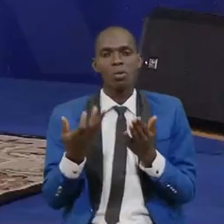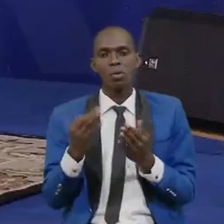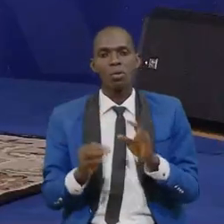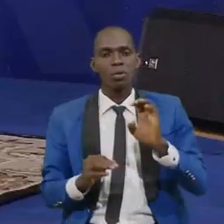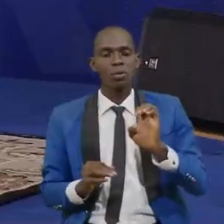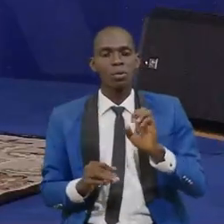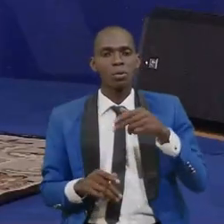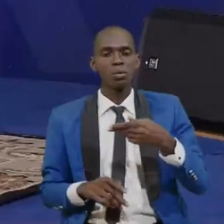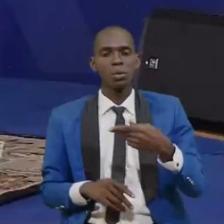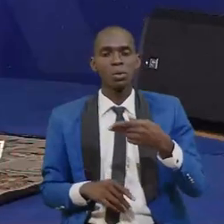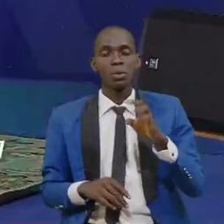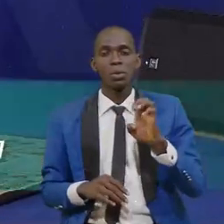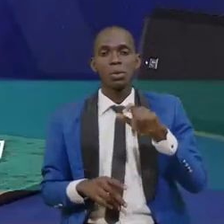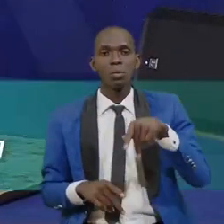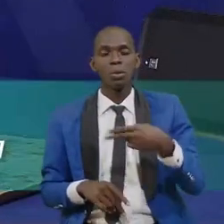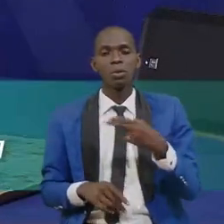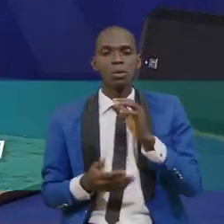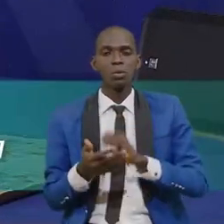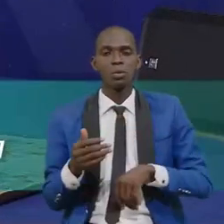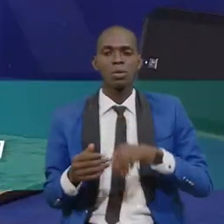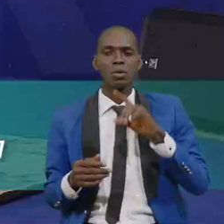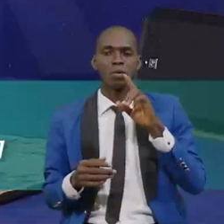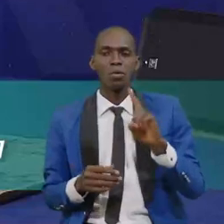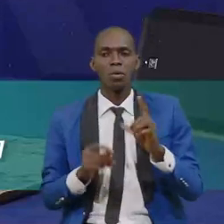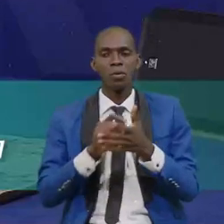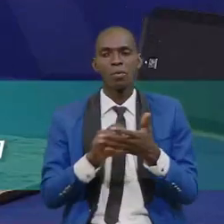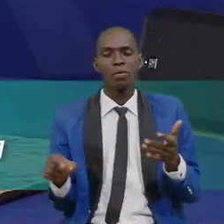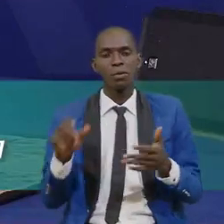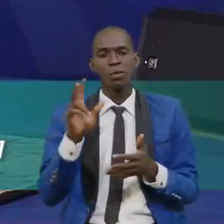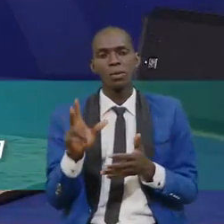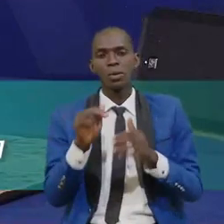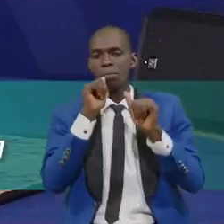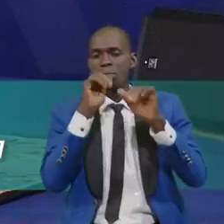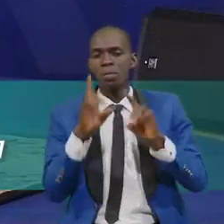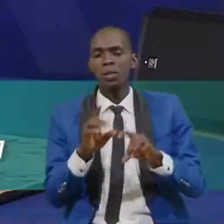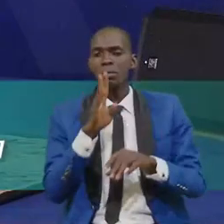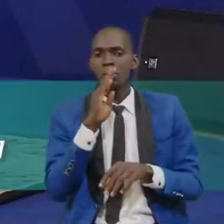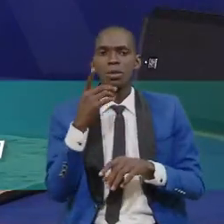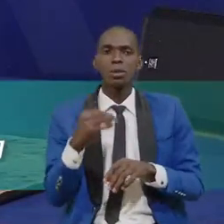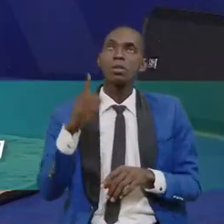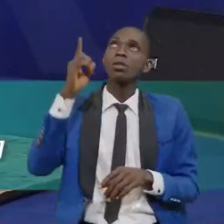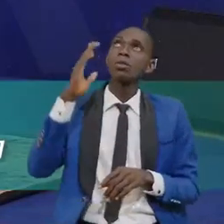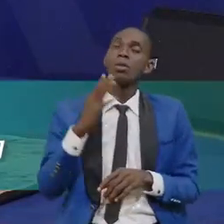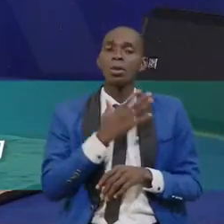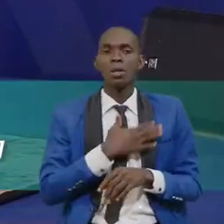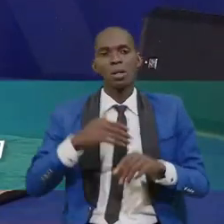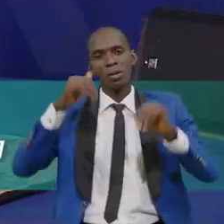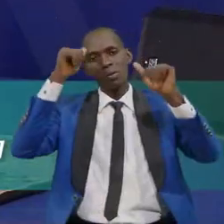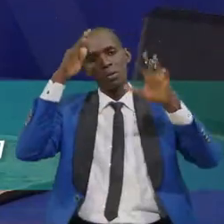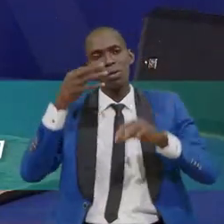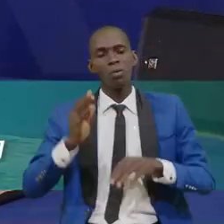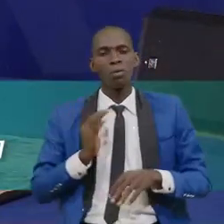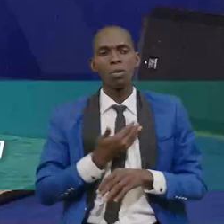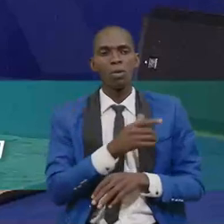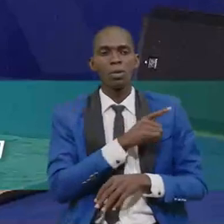Éphésiens 1. Éphésiens 1, verset 3. Béni soit Dieu, le Père de notre Seigneur